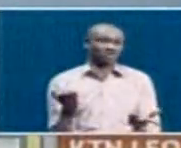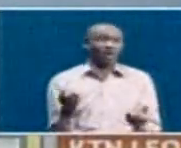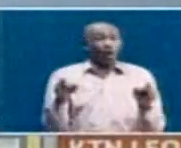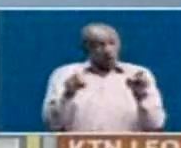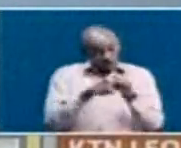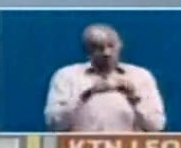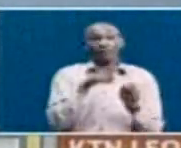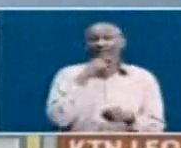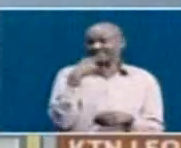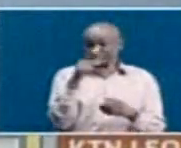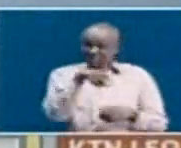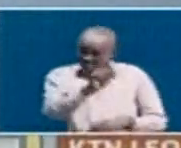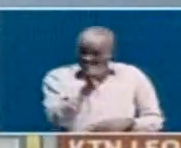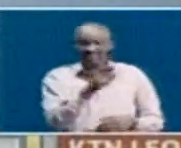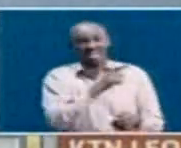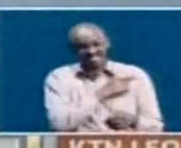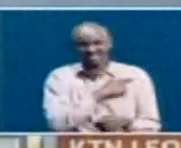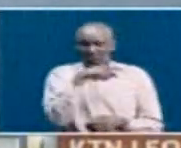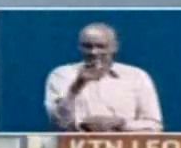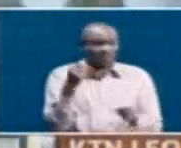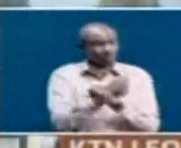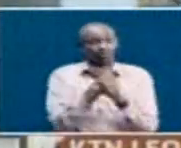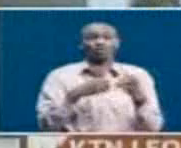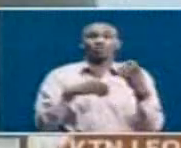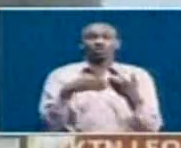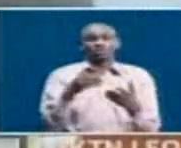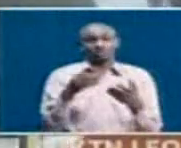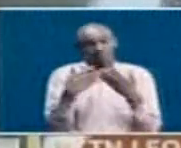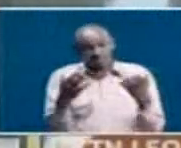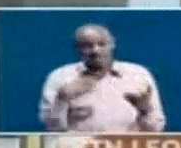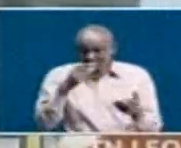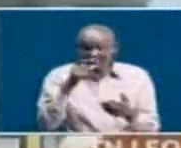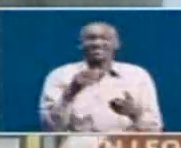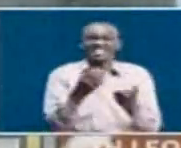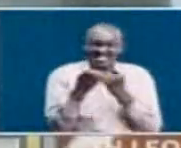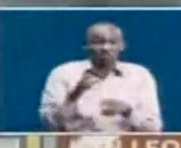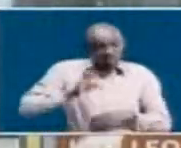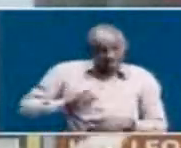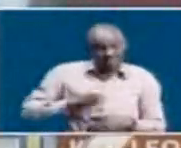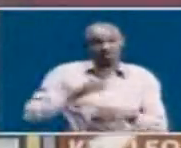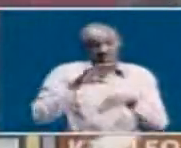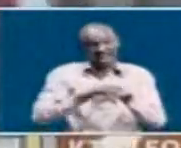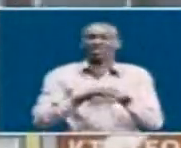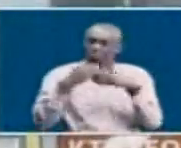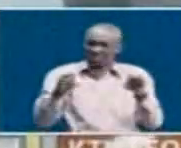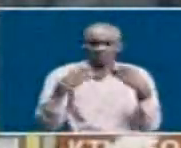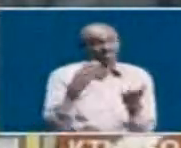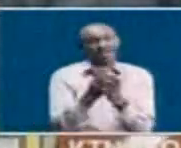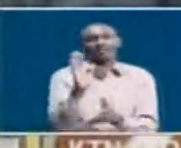pia wakilaumiwa kwa kuzembea katika kuchumia familia zao na kuwategemea sana wanawake kiasi cha kuzifuja pesa